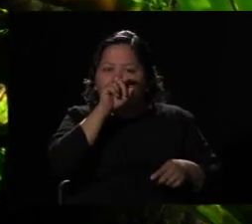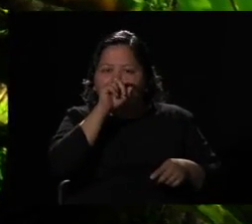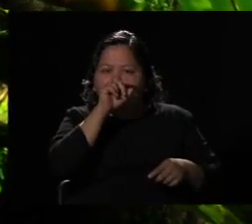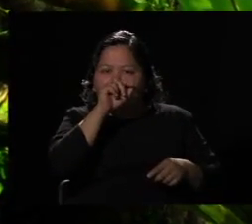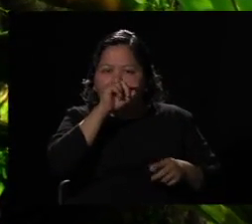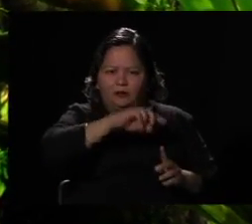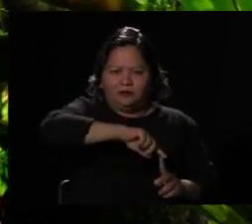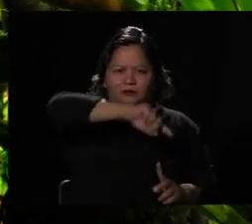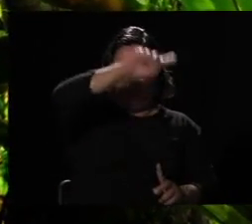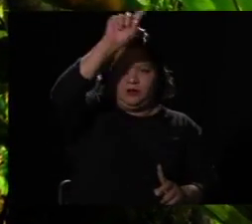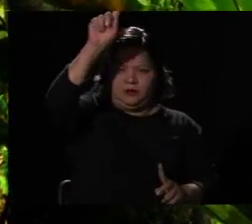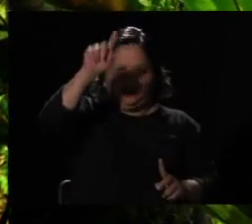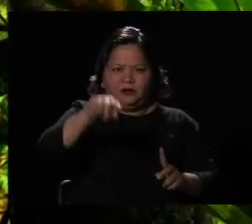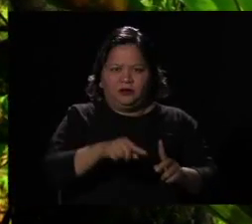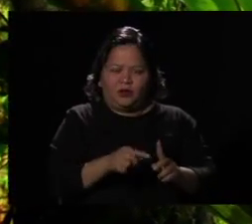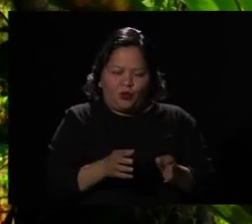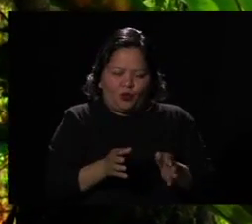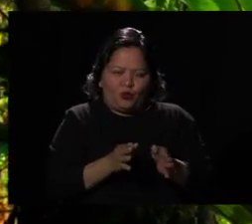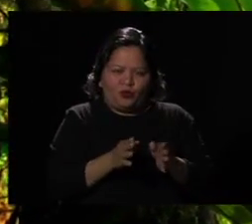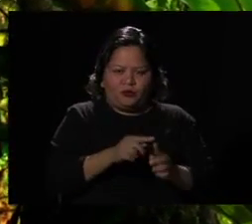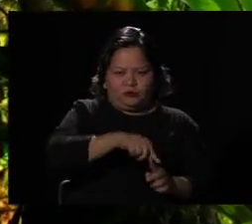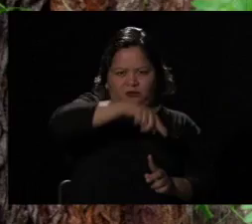Hata na galak dalalay.